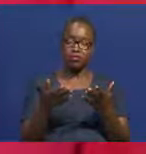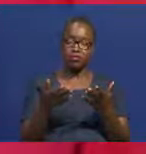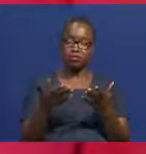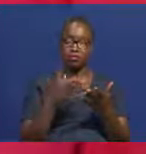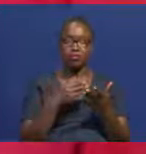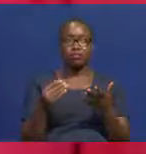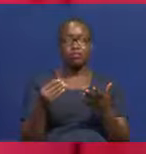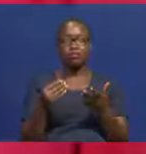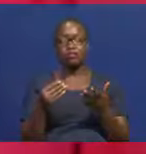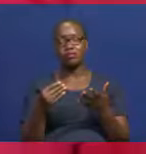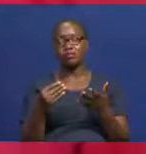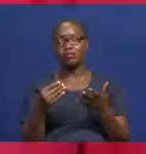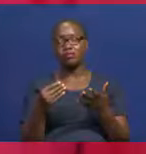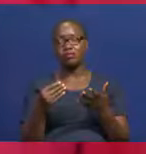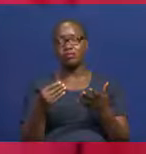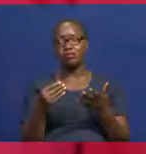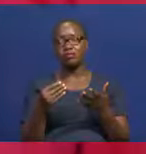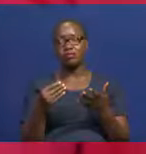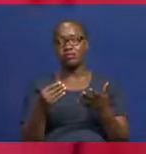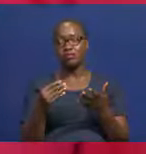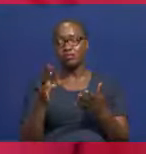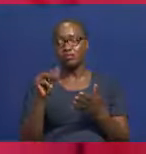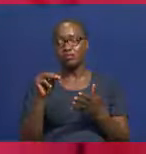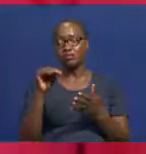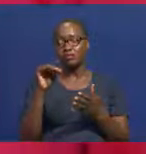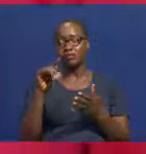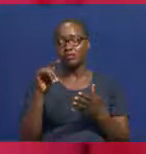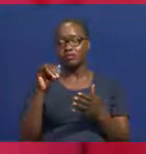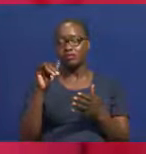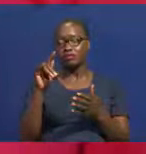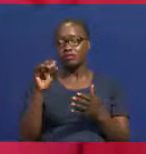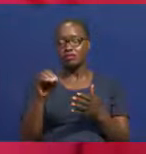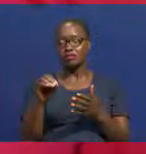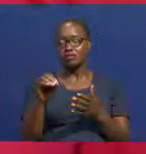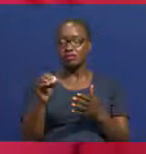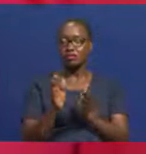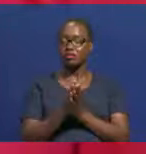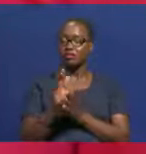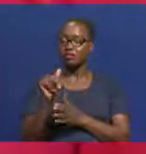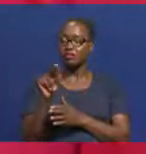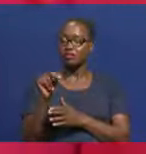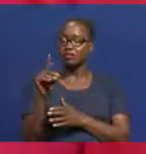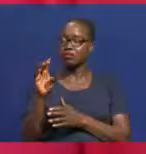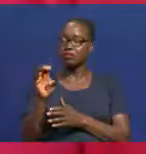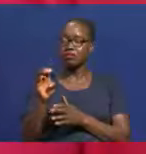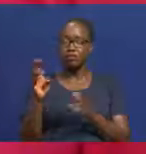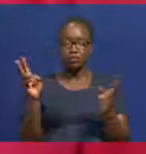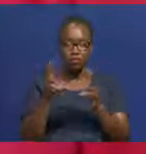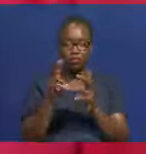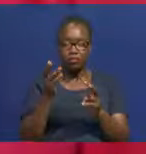na mtitu wa ndee. Uwe unajua kutafuta chakula, kuinda wanyama,